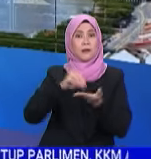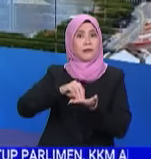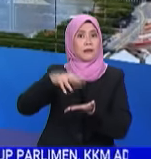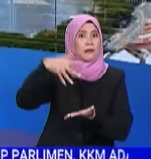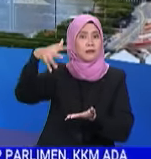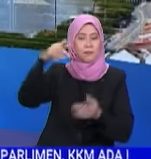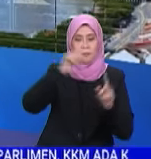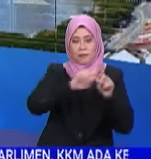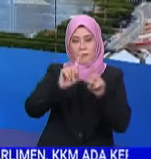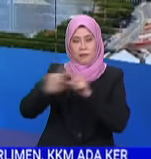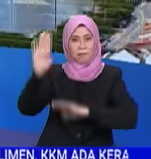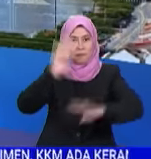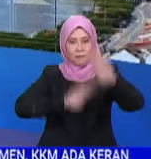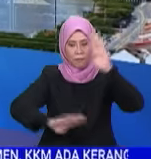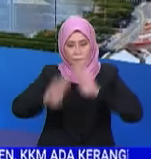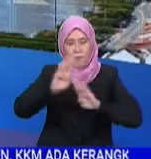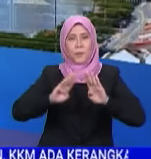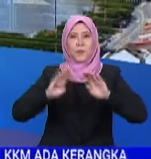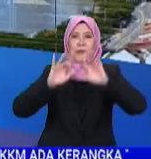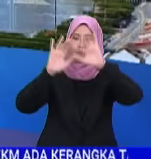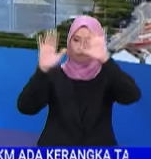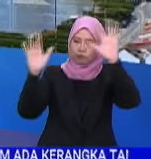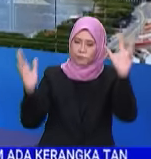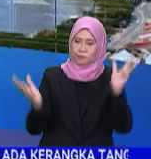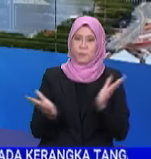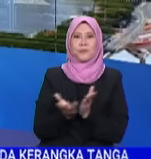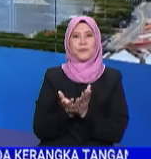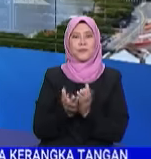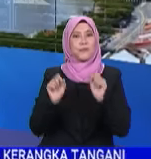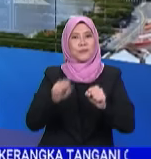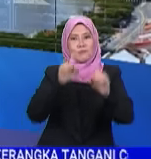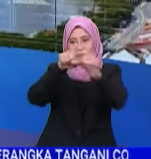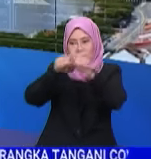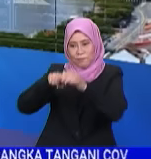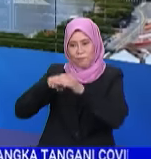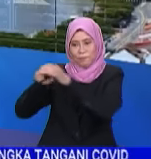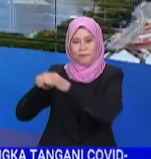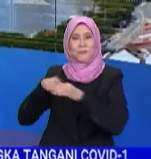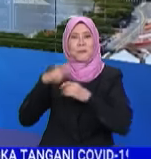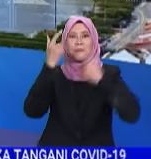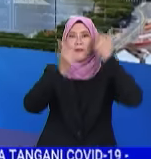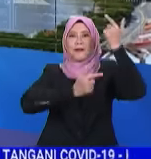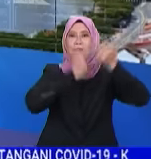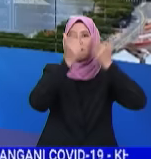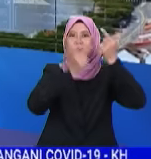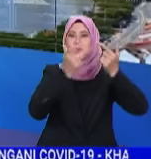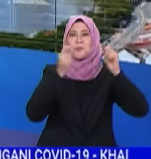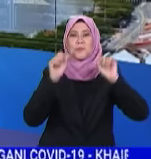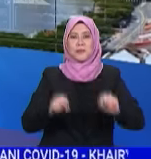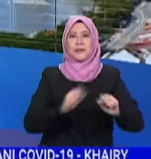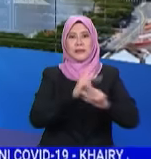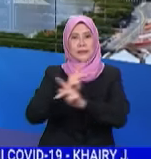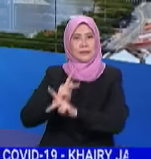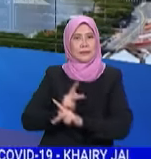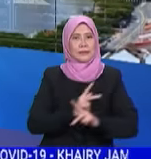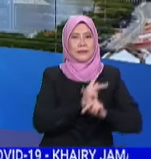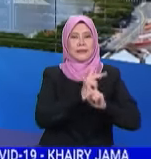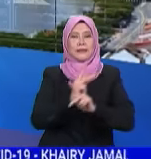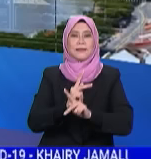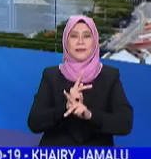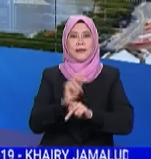kepelbagaian biologi dan alam semulajadi mampu menjadi tarikan pelancong terutama dalam usaha pemuliharaan spesies